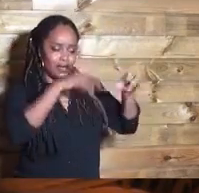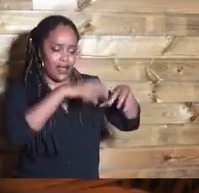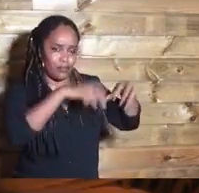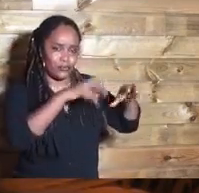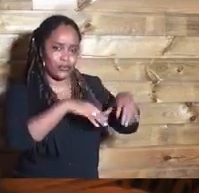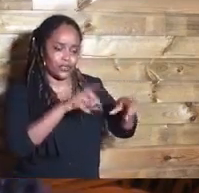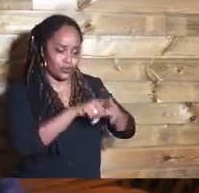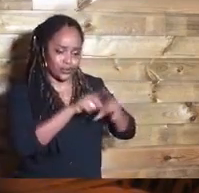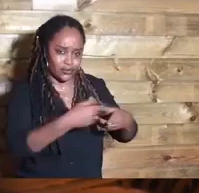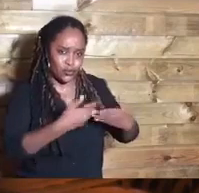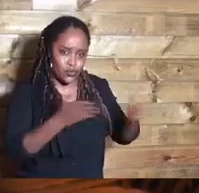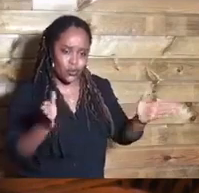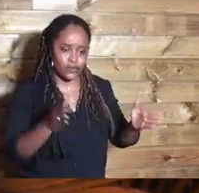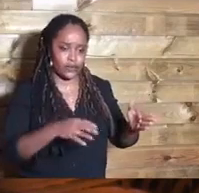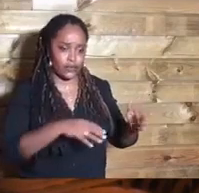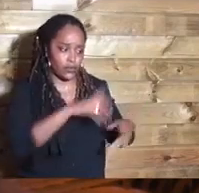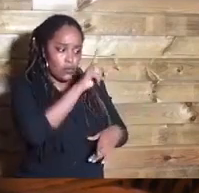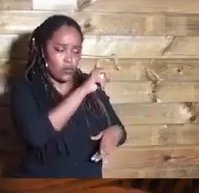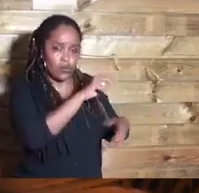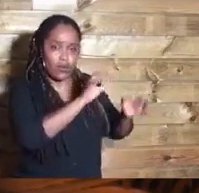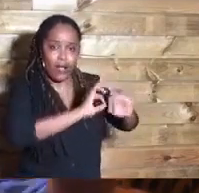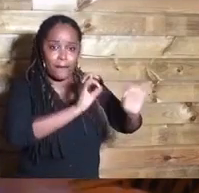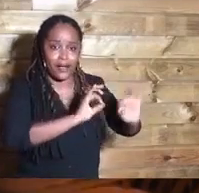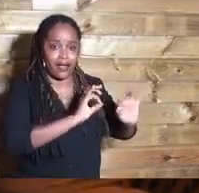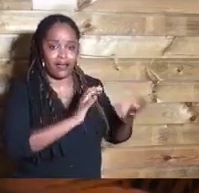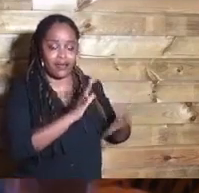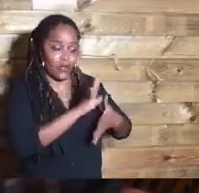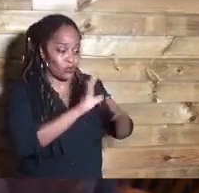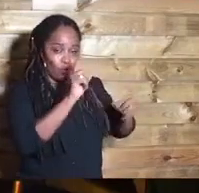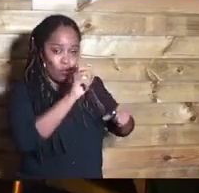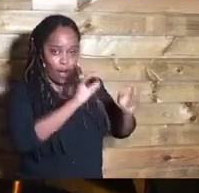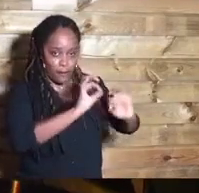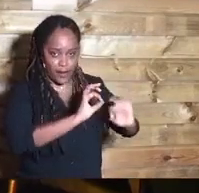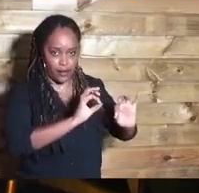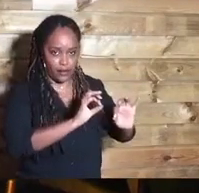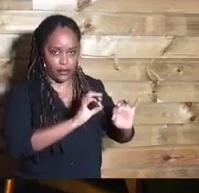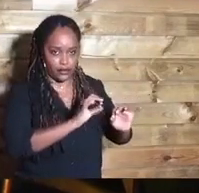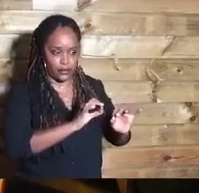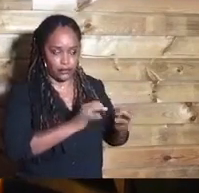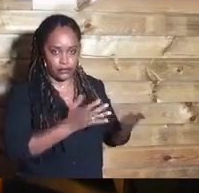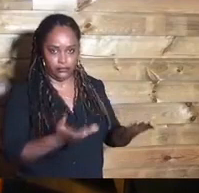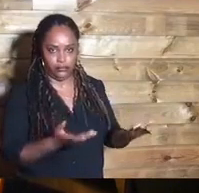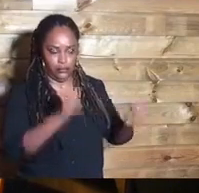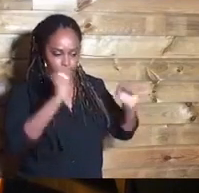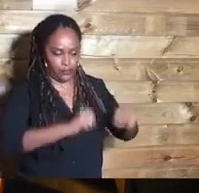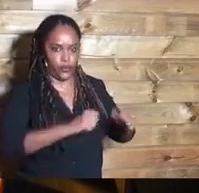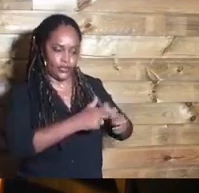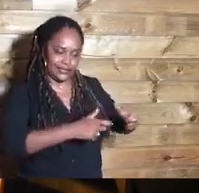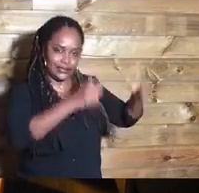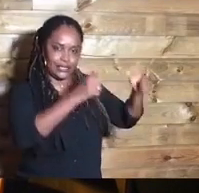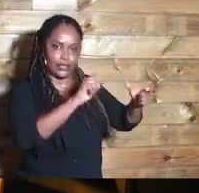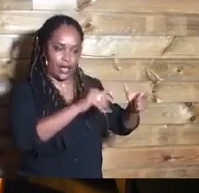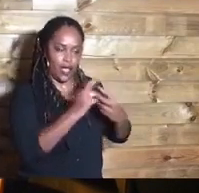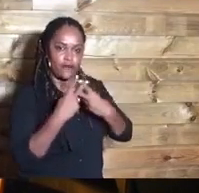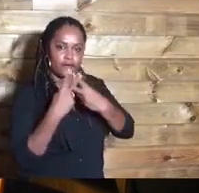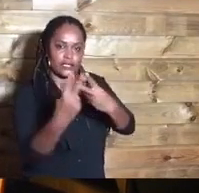qui alentourent nous et qui pas ni de l'eau, parce qu'en Guadeloupe, pas ni de l'eau, c'est ni de l'eau, mais distribution à de l'eau pas faite, nous qui mettons à disposition à